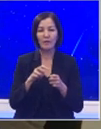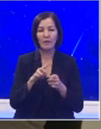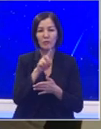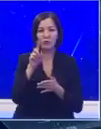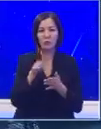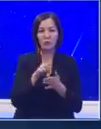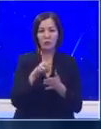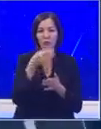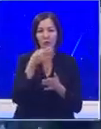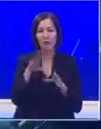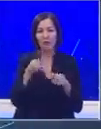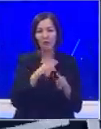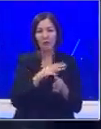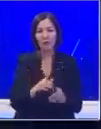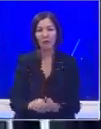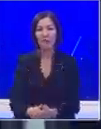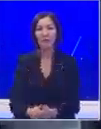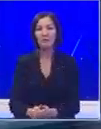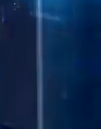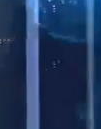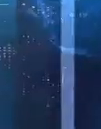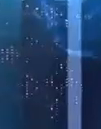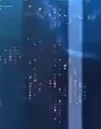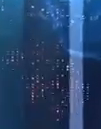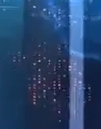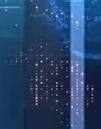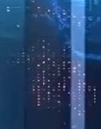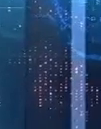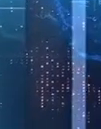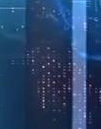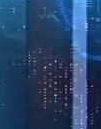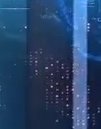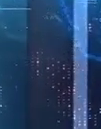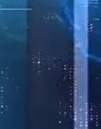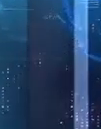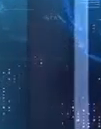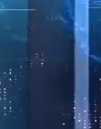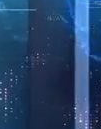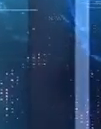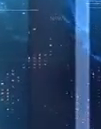қабылдаған. Құрманжан Қасымжанұлы, Аманжол Құмартұлы, Жетісу арнасы.